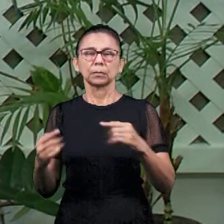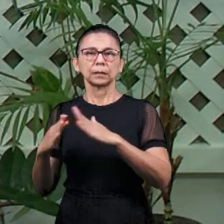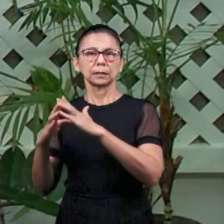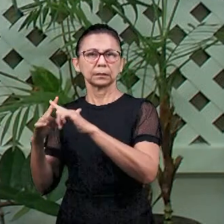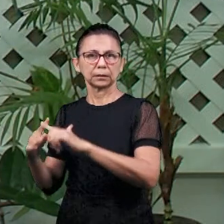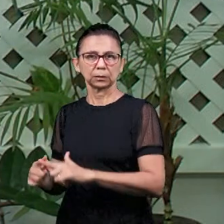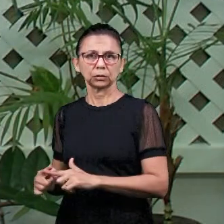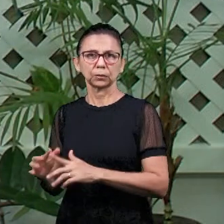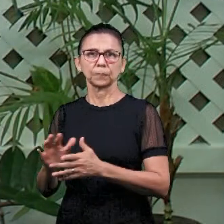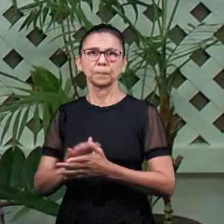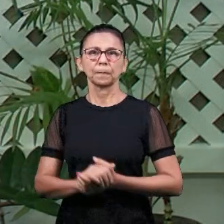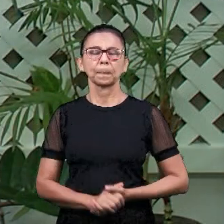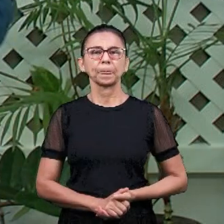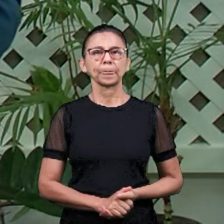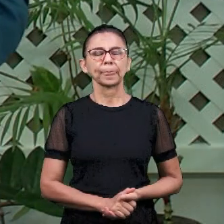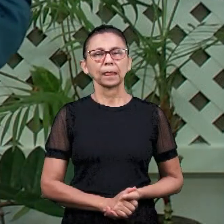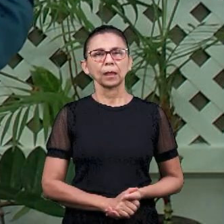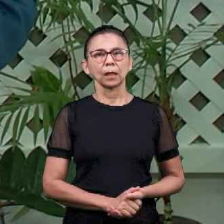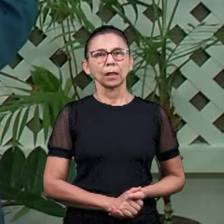il veut